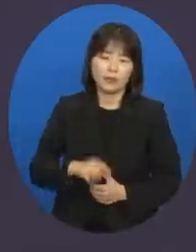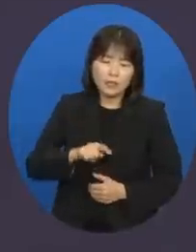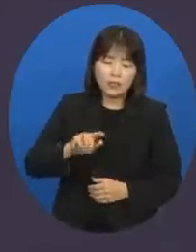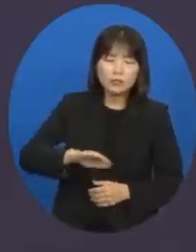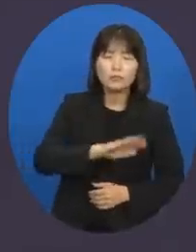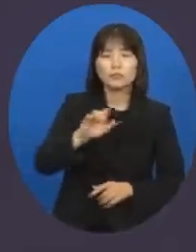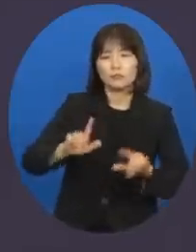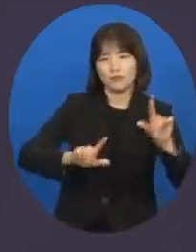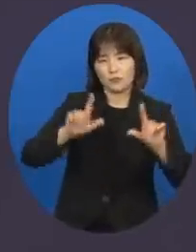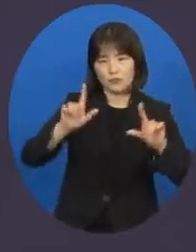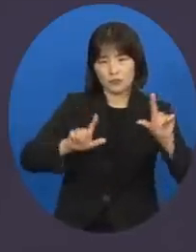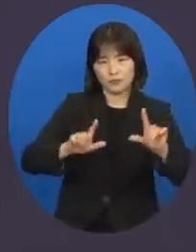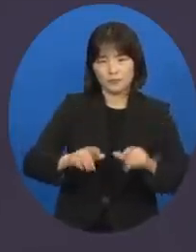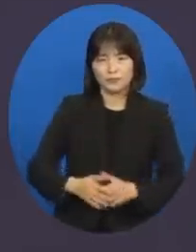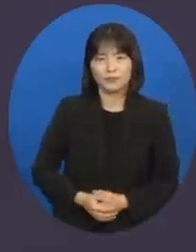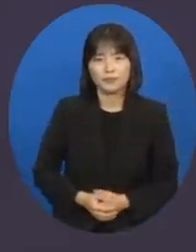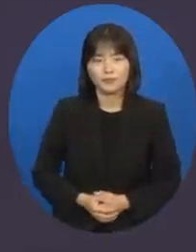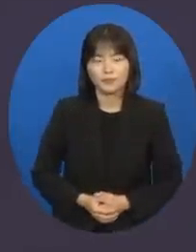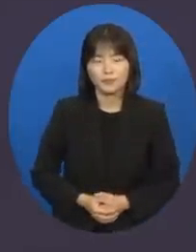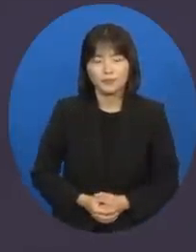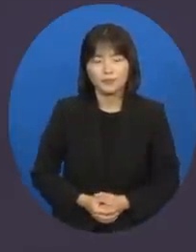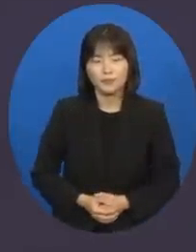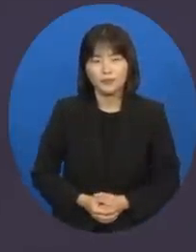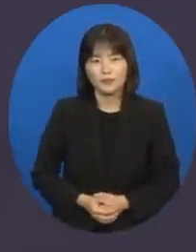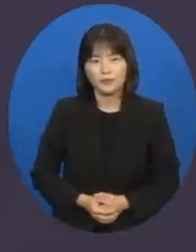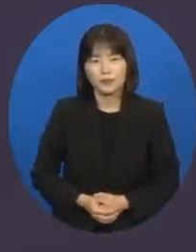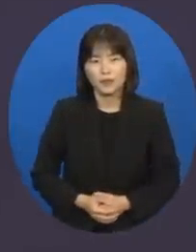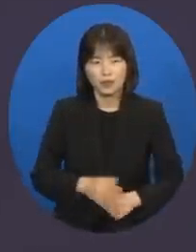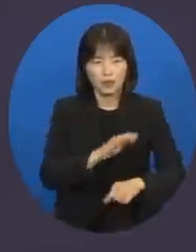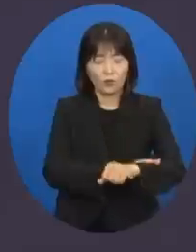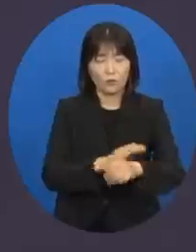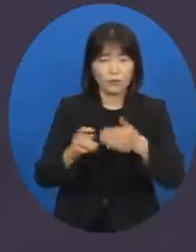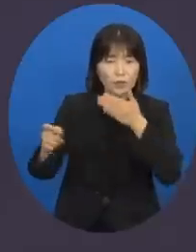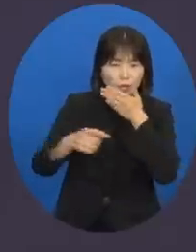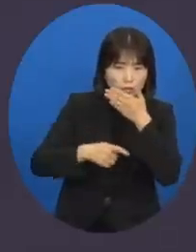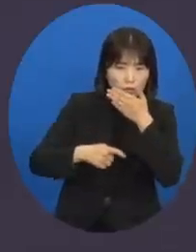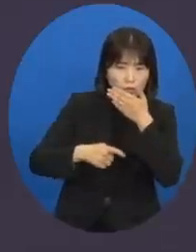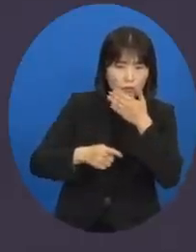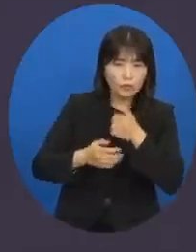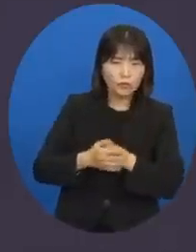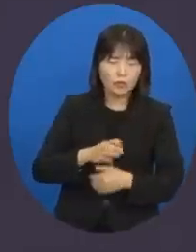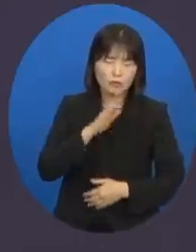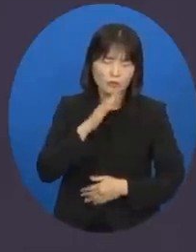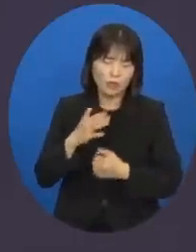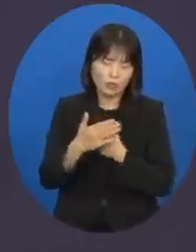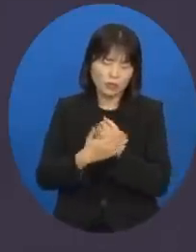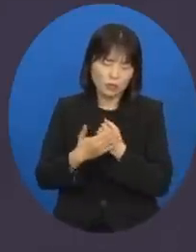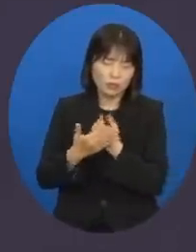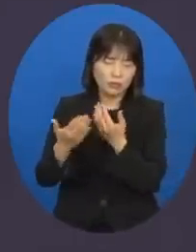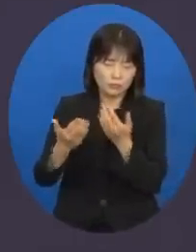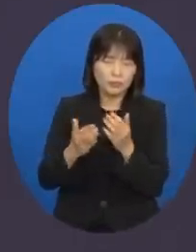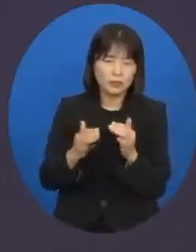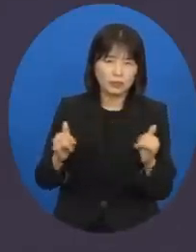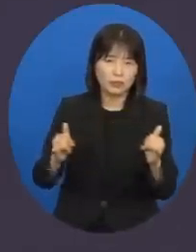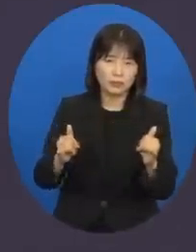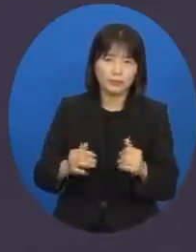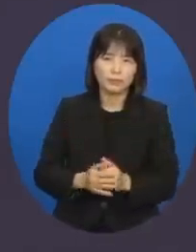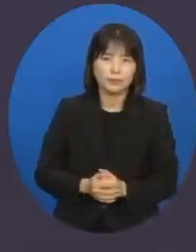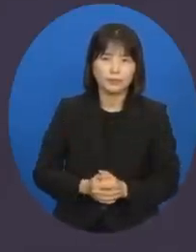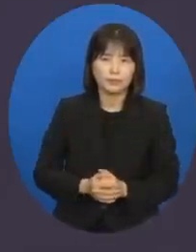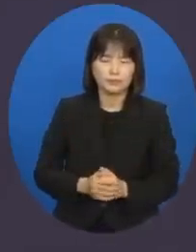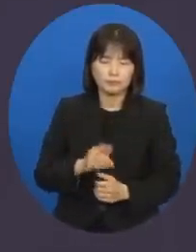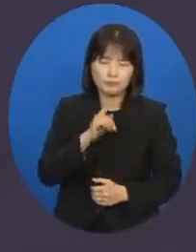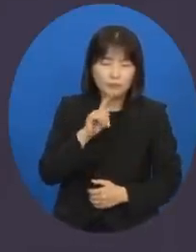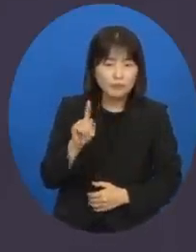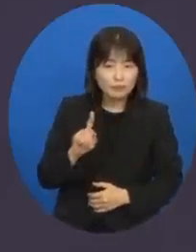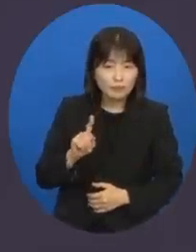아닙니까? 근데 여러분 사실 이 왼편 강도는 굉장한 은혜를 누린 사람이에요. 아, 이때 이게 무슨